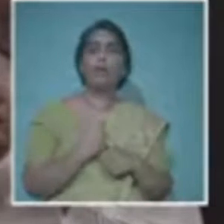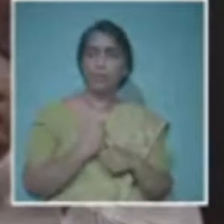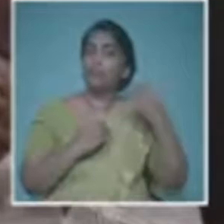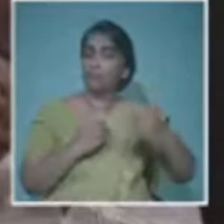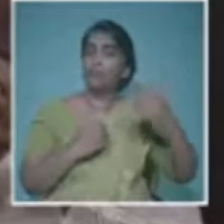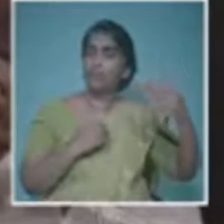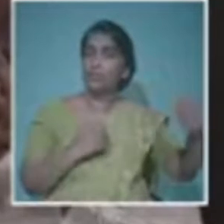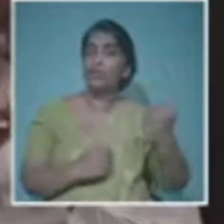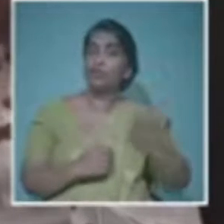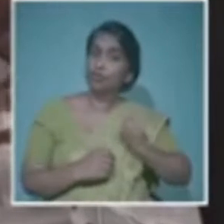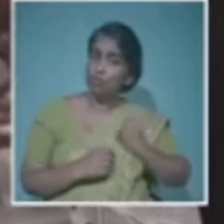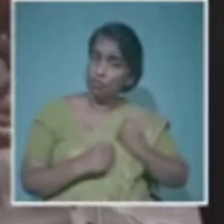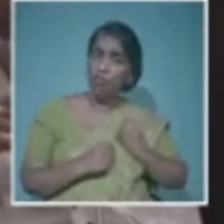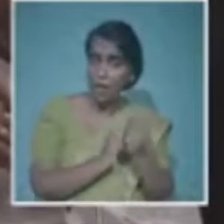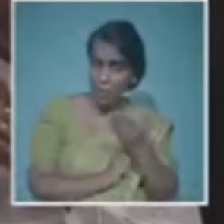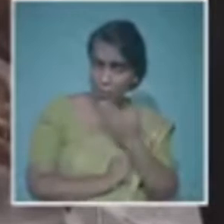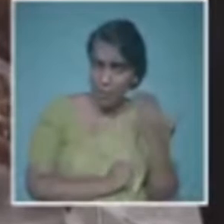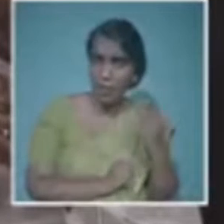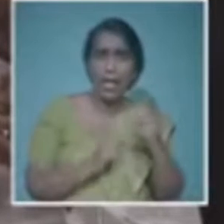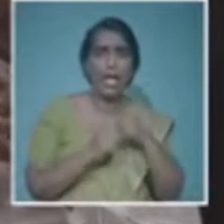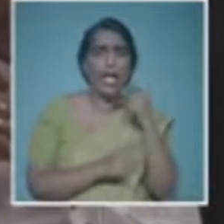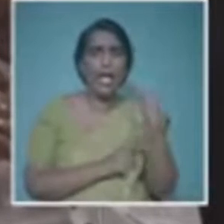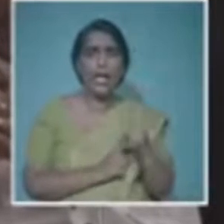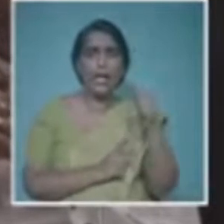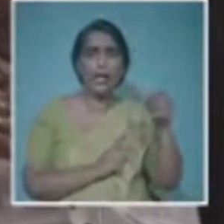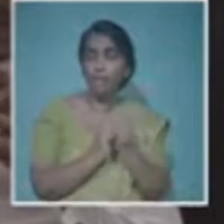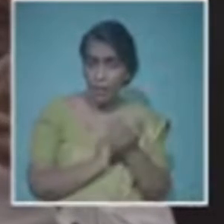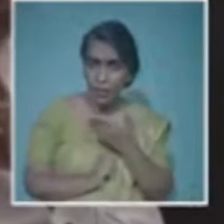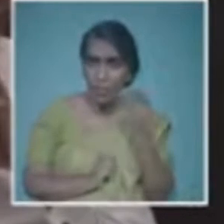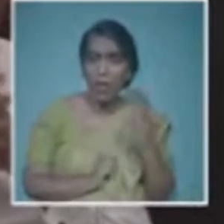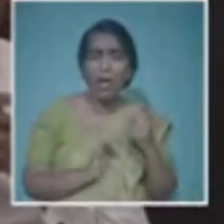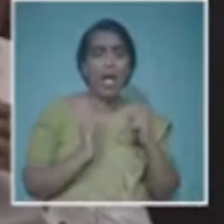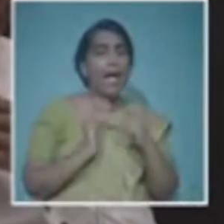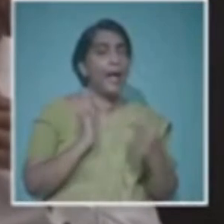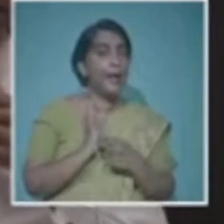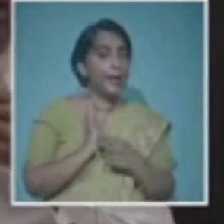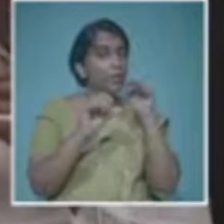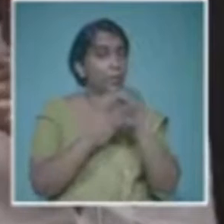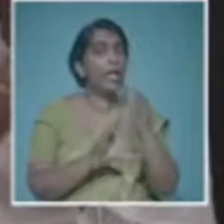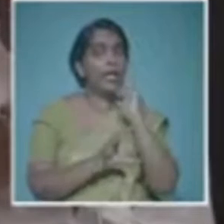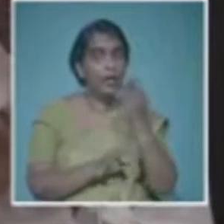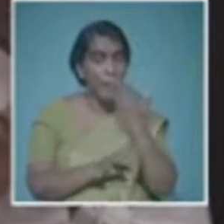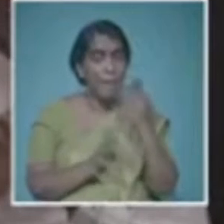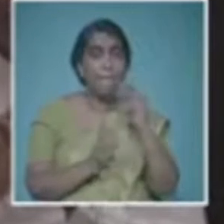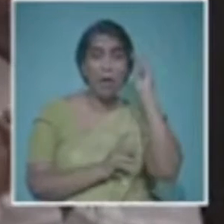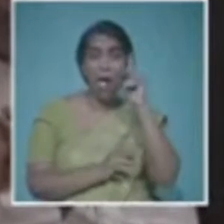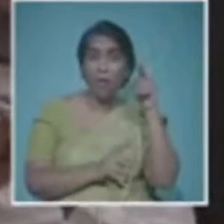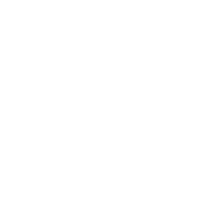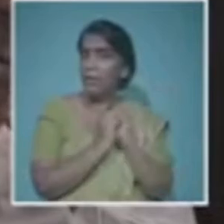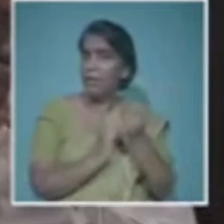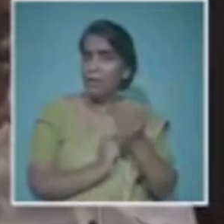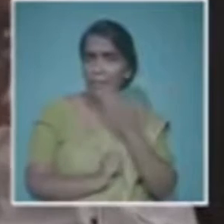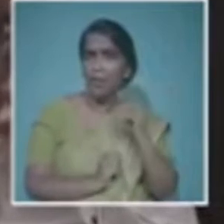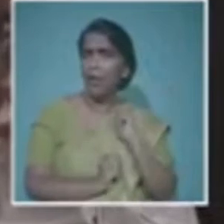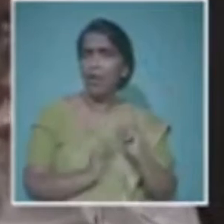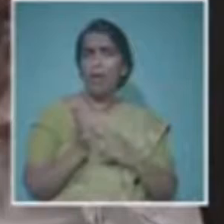දිගින් දිගටම වෛද්‍ය වෘත්තියක කරන්න පුළුවන් නම්, ඉංජිනේරු වෘත්තියක කරන්න පුළුවන් නම්, IT වෘත්තියක කරන්න පුළුවන් නම්, මැනේජ්මන්ට් එකේක කරන්න පුළුවන් නම්,